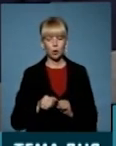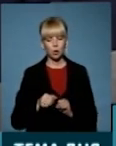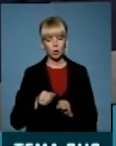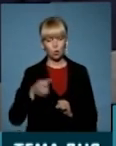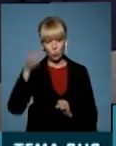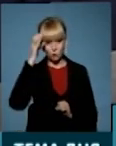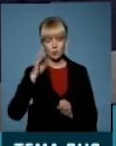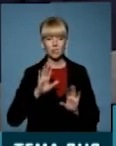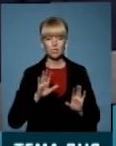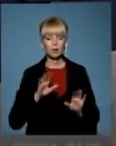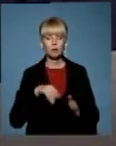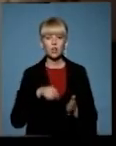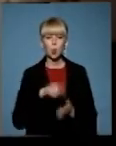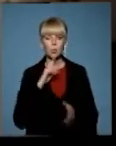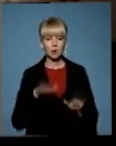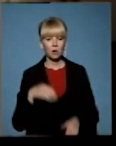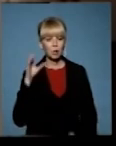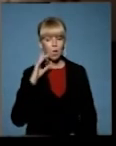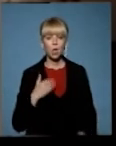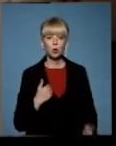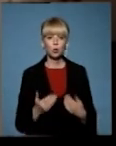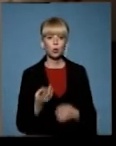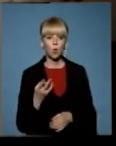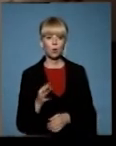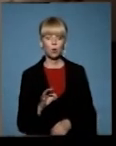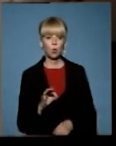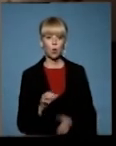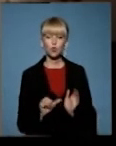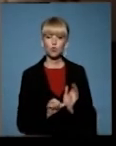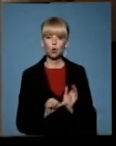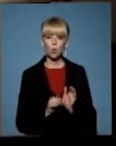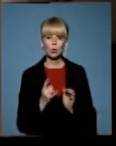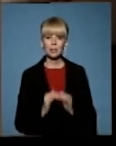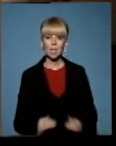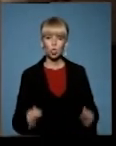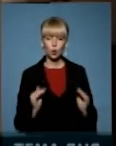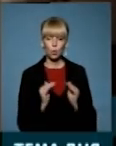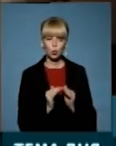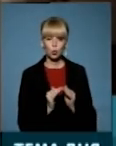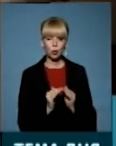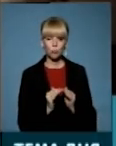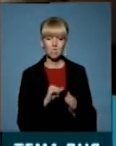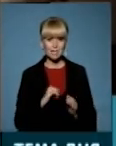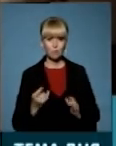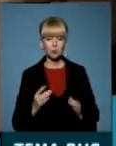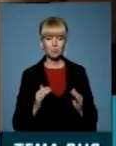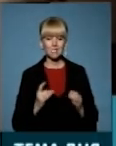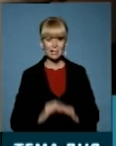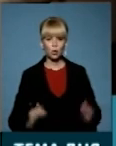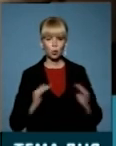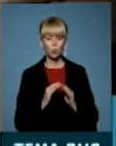міської ради. Давайте послухаємо. Стосовно 6-го садочку, сам садочок